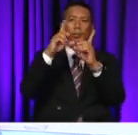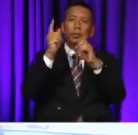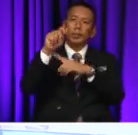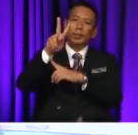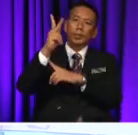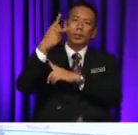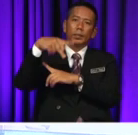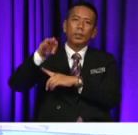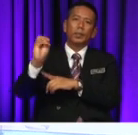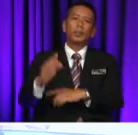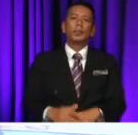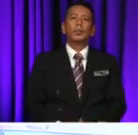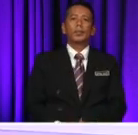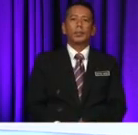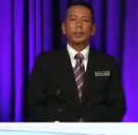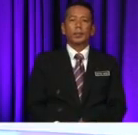TVM